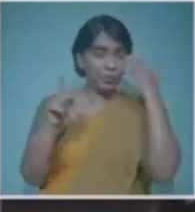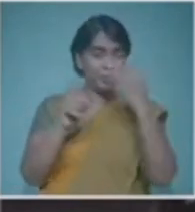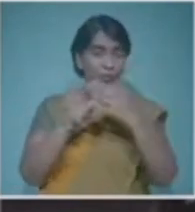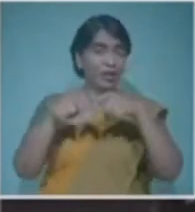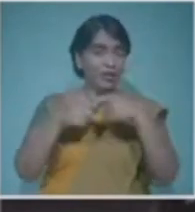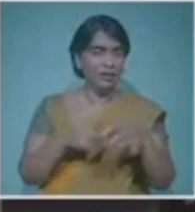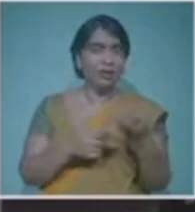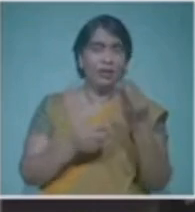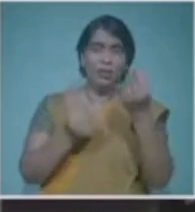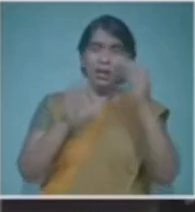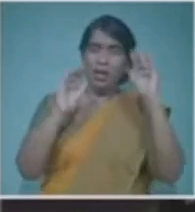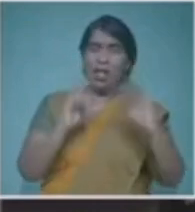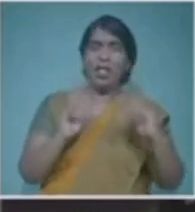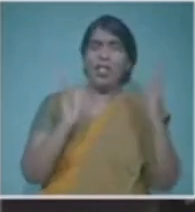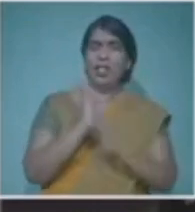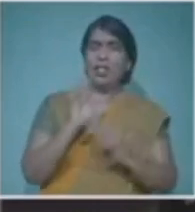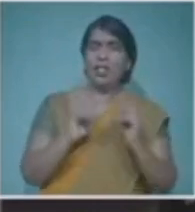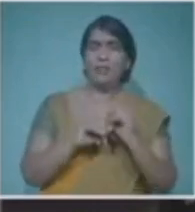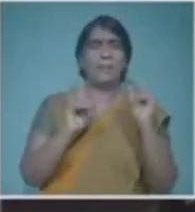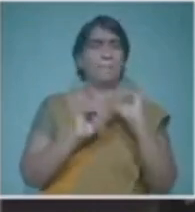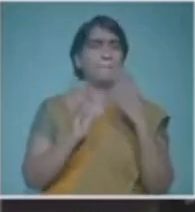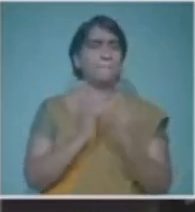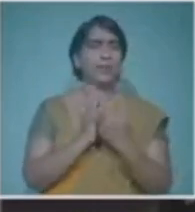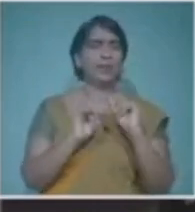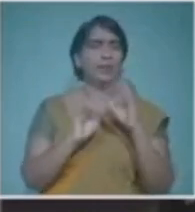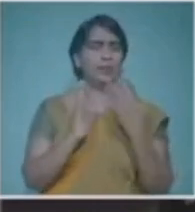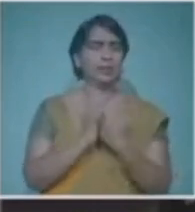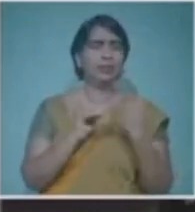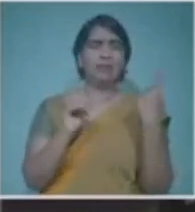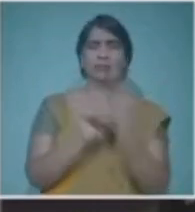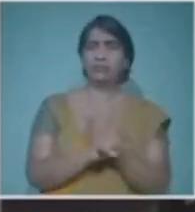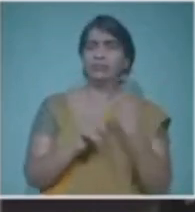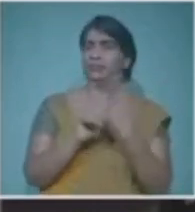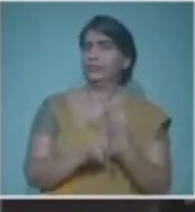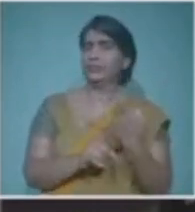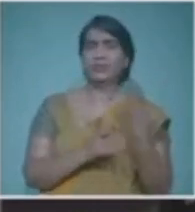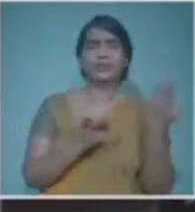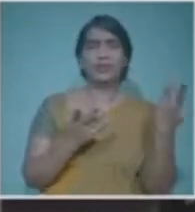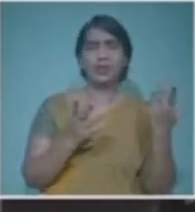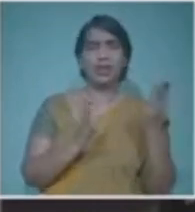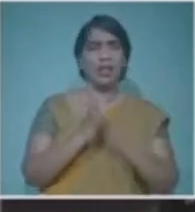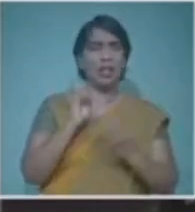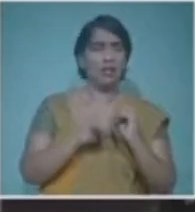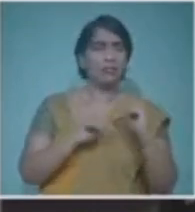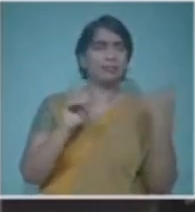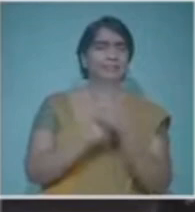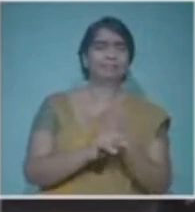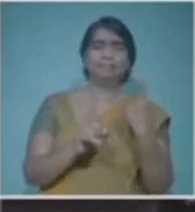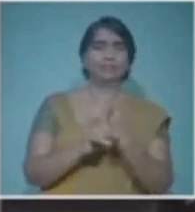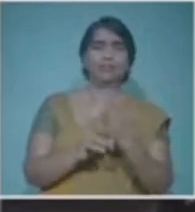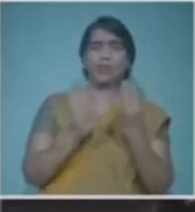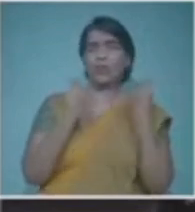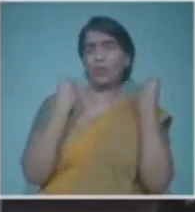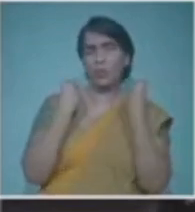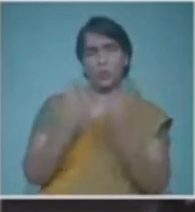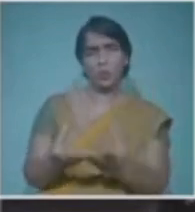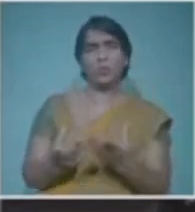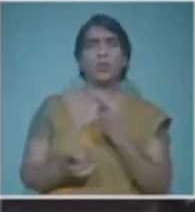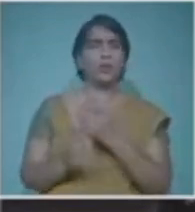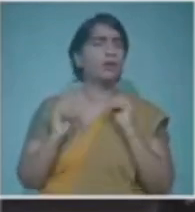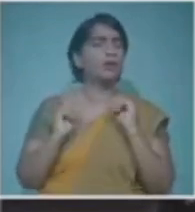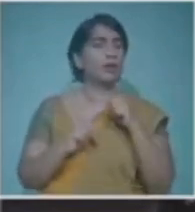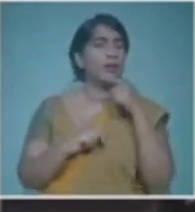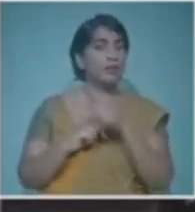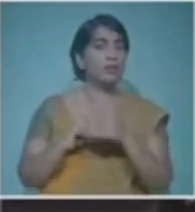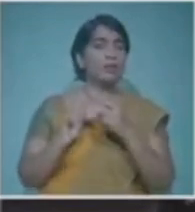කියන්නේ එක එක ඇමතිවරය ඇවිල්ලා එක එක ප්‍රතිපත්ති හදලා ඒක ඊළඟ රජයේ එනකොට ඊළඟ ඇමතිවරණ ක්‍රියාත්මක නොවීම නිසා කොච්චර අහක යනවද ඇයි